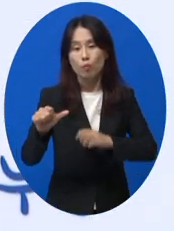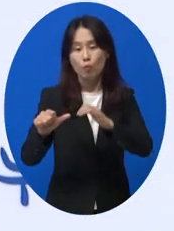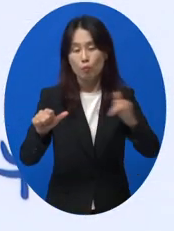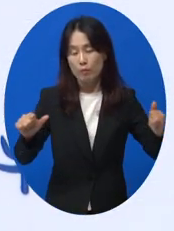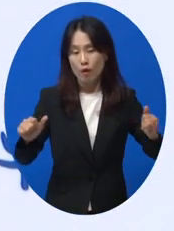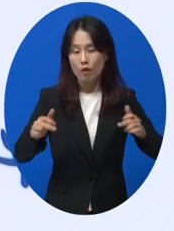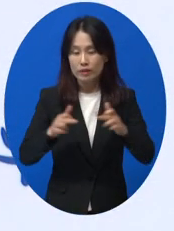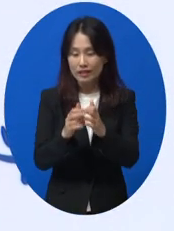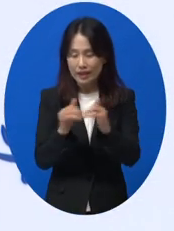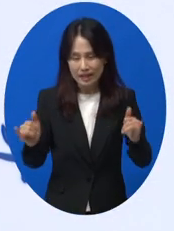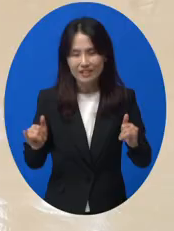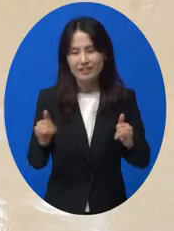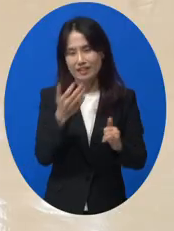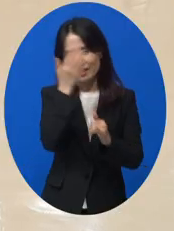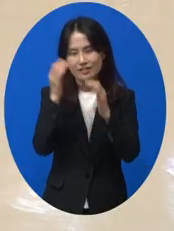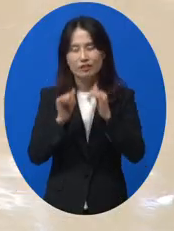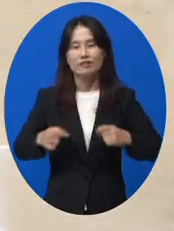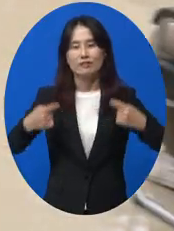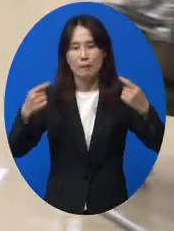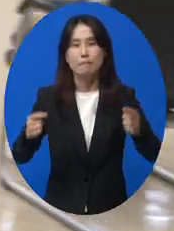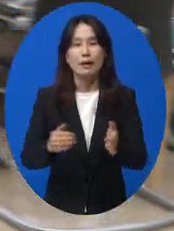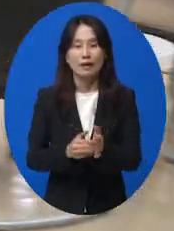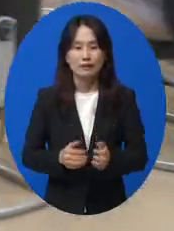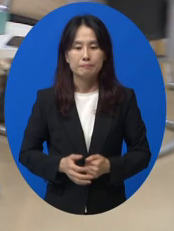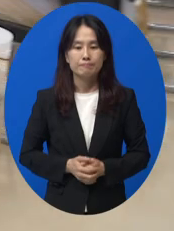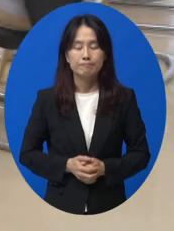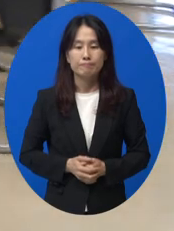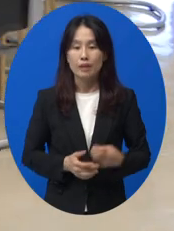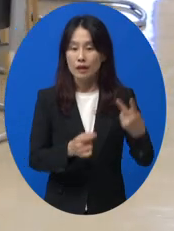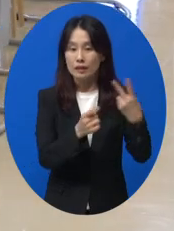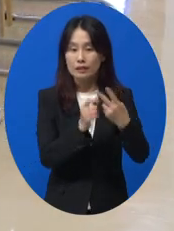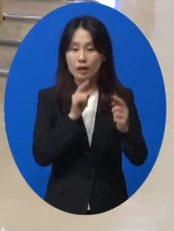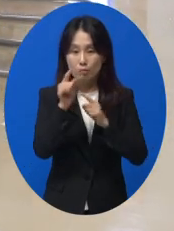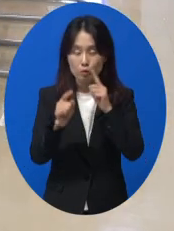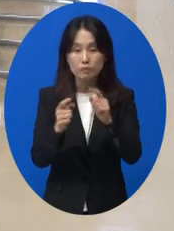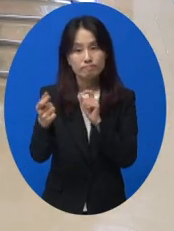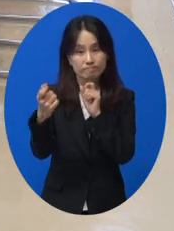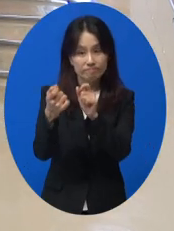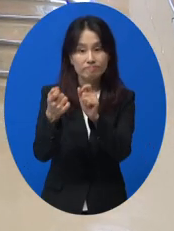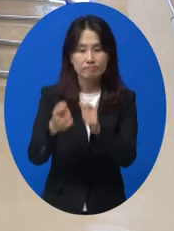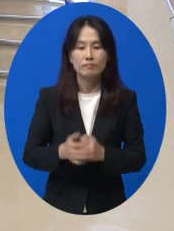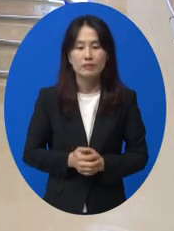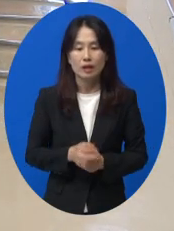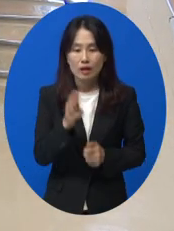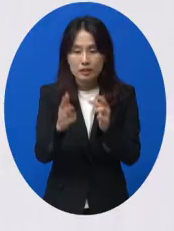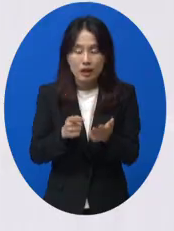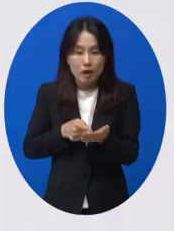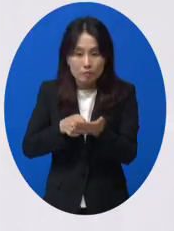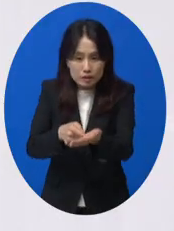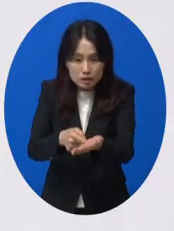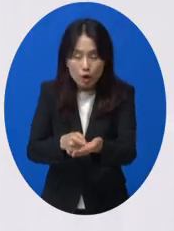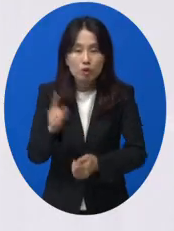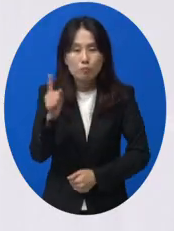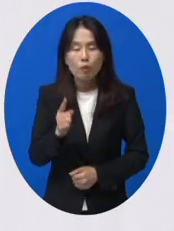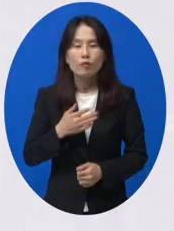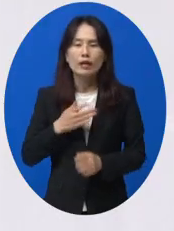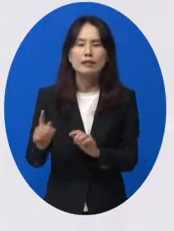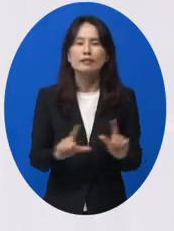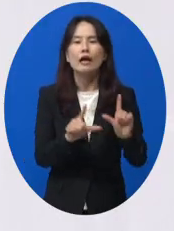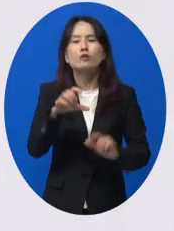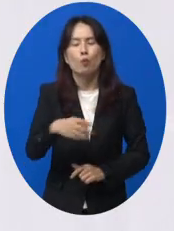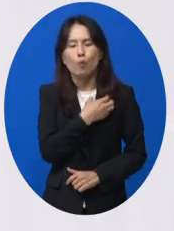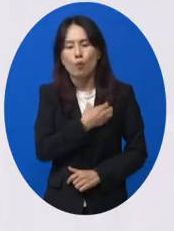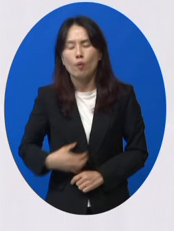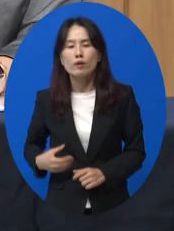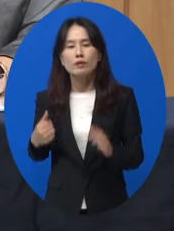975명의 중증장애인 청년이 참여합니다. 2차 모집도 앞두고 있는데 사업 신청 방문은 거주지내